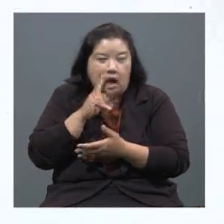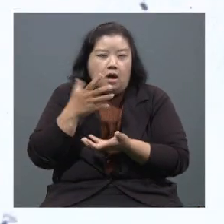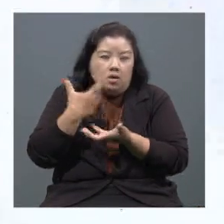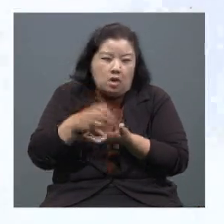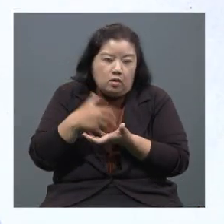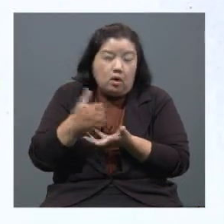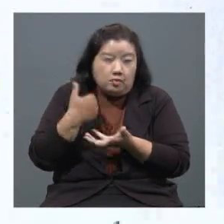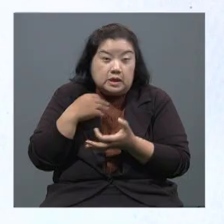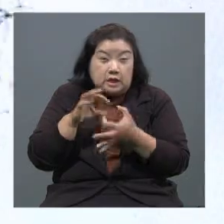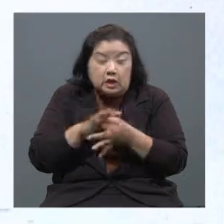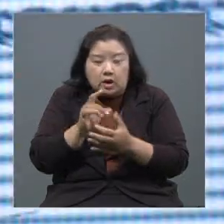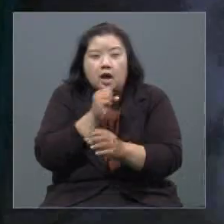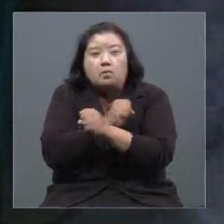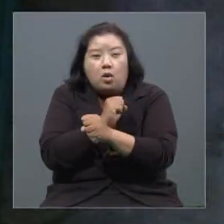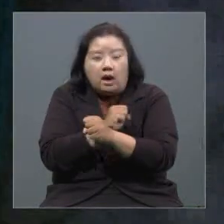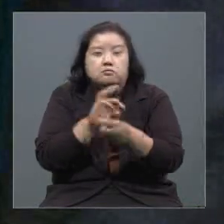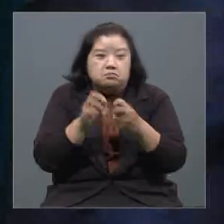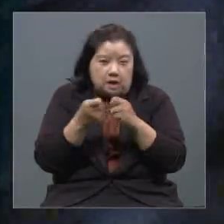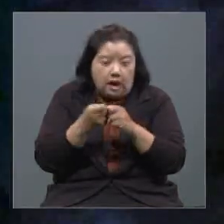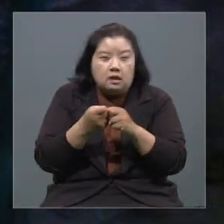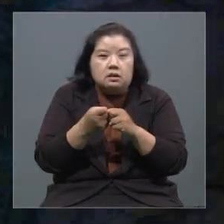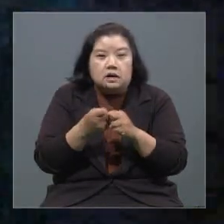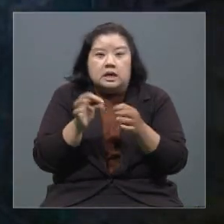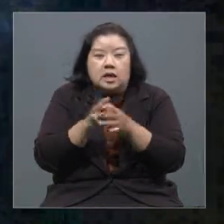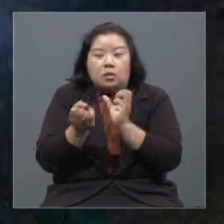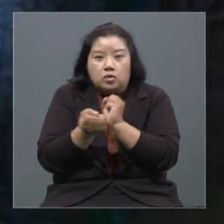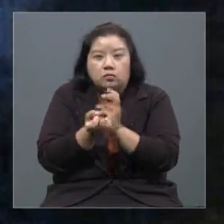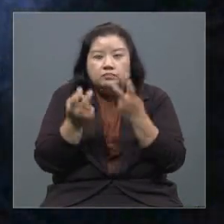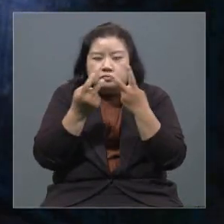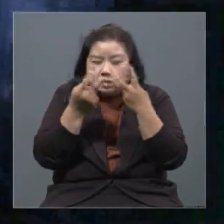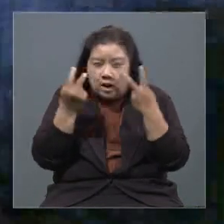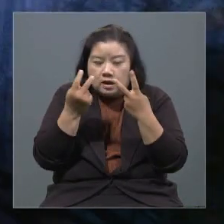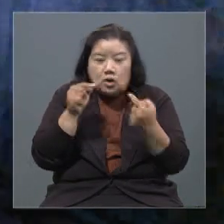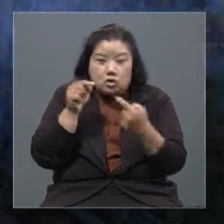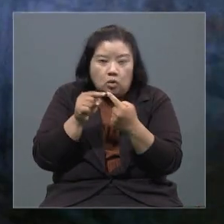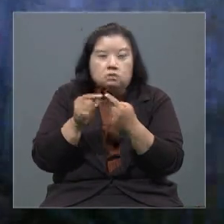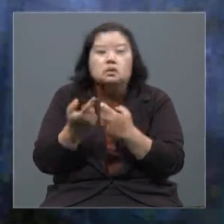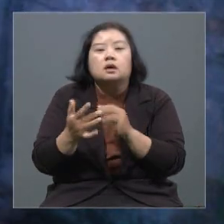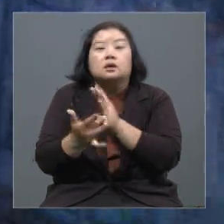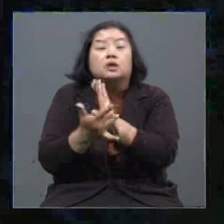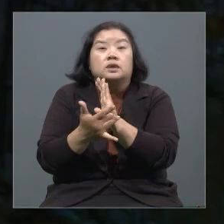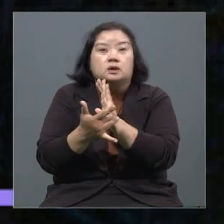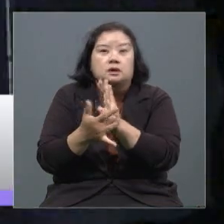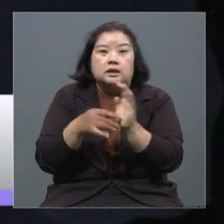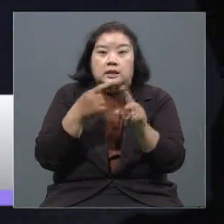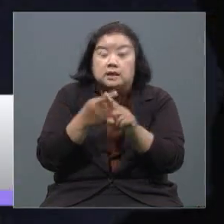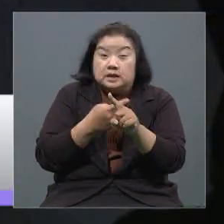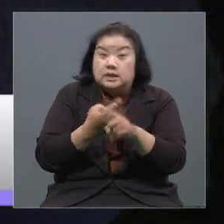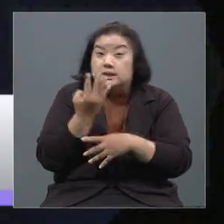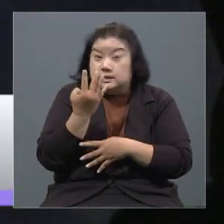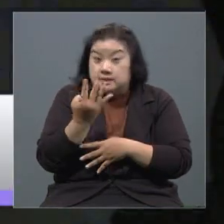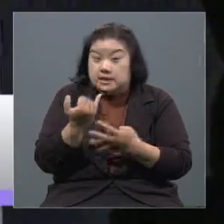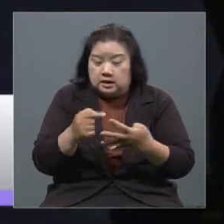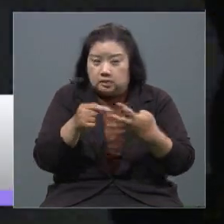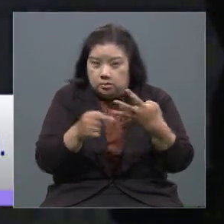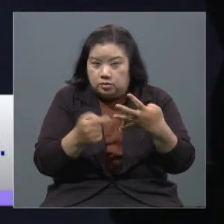กับมาตรการในการป้องกันและปราบปรามอาชกรรมทางเทคโนโลยีท่านบอกว่าอย่างเดือนเมษายนเนี่ยครับเดือนเดียวนะจับกุมผู้กระทำความผิดคดี